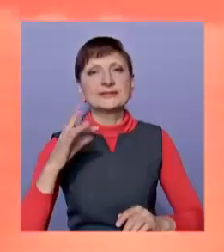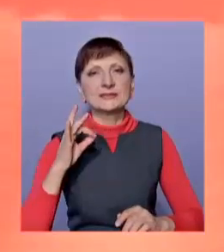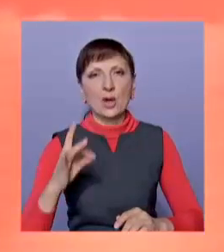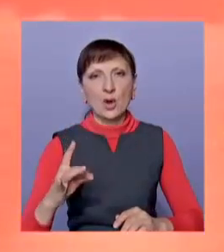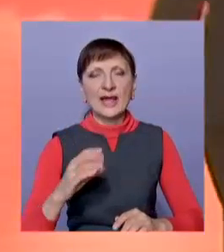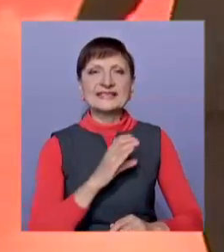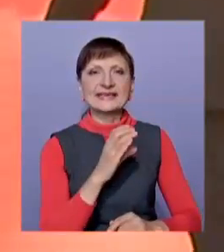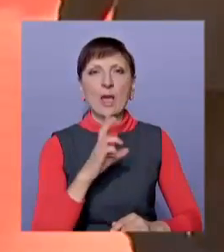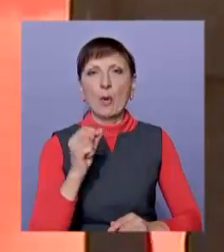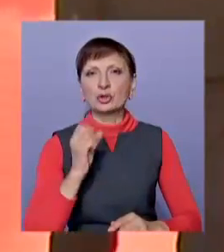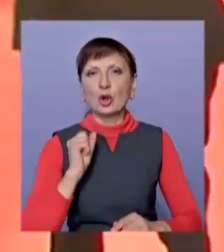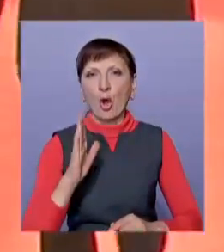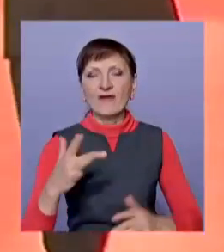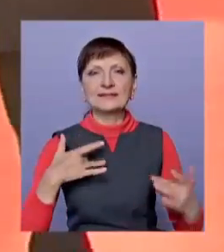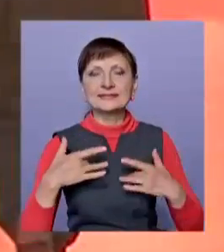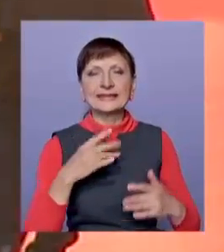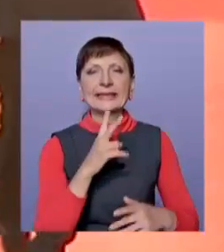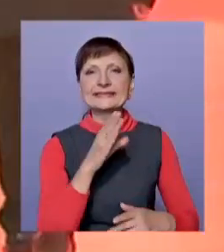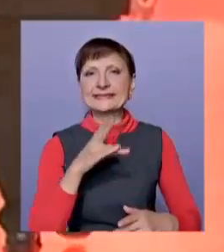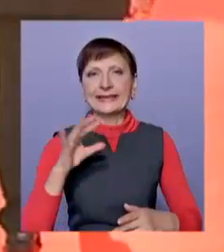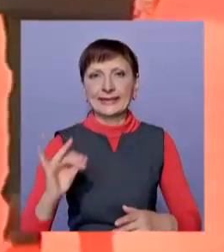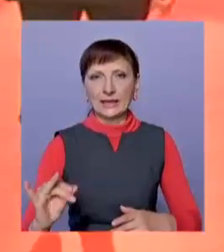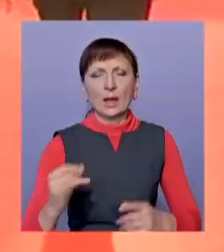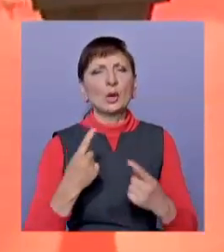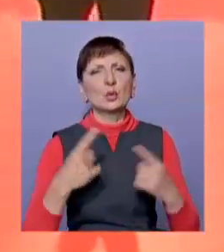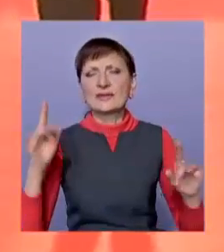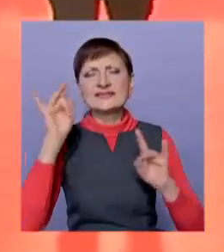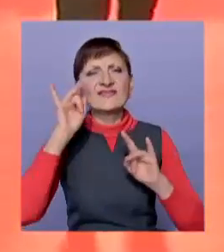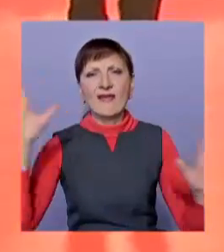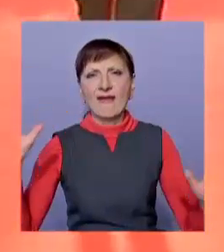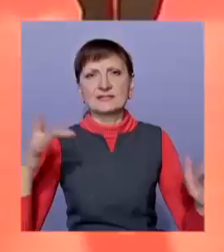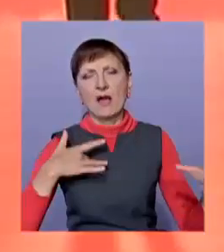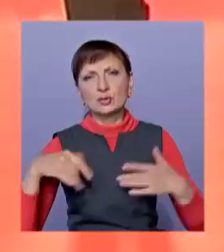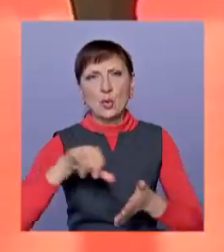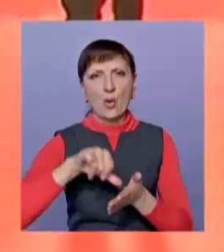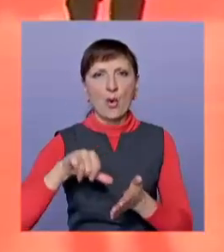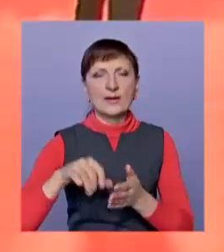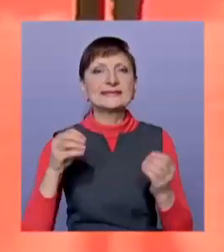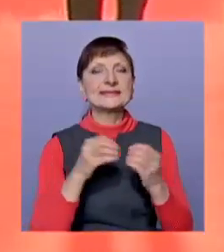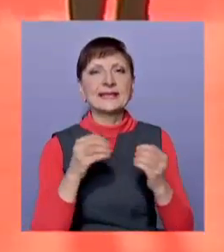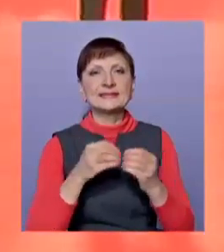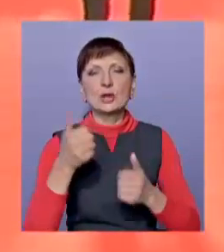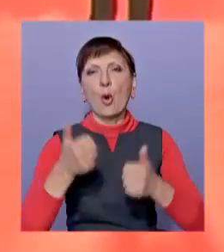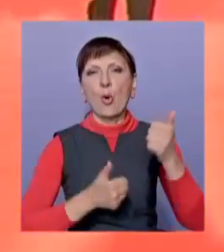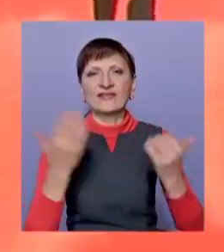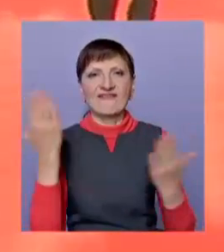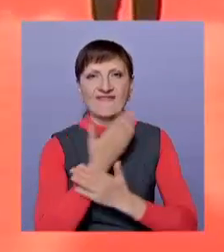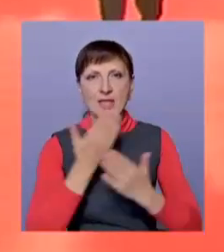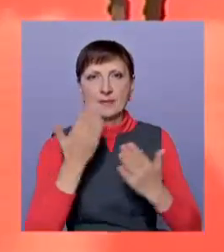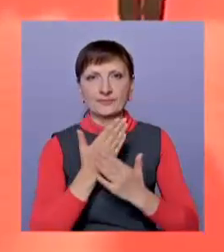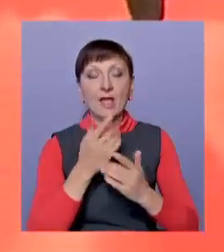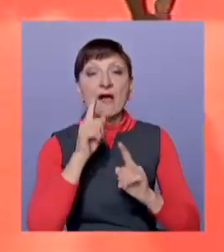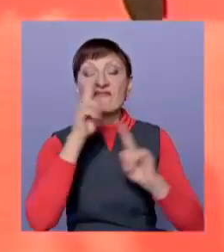Сергей Бодров, актриса Настасья Кински и другие знаменитости, представлено 10 конкурсных работ.